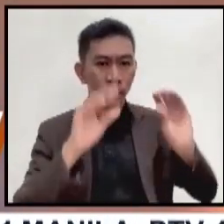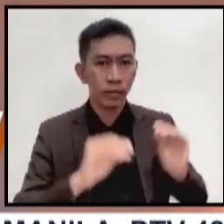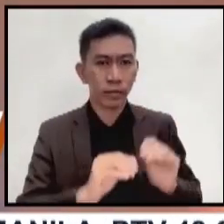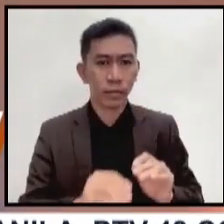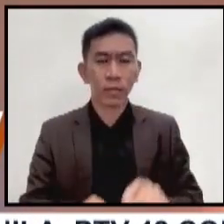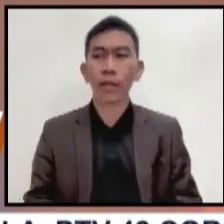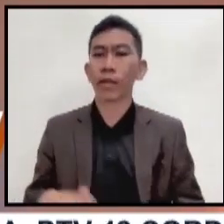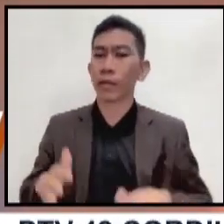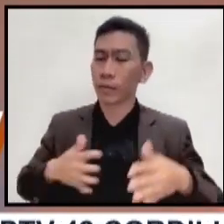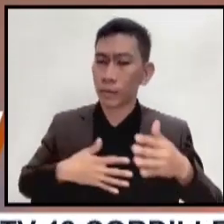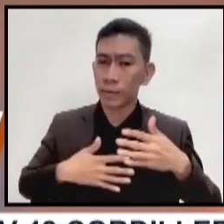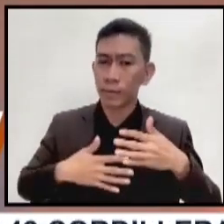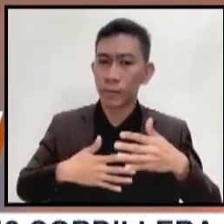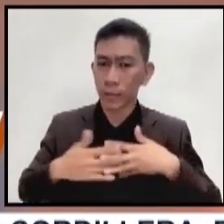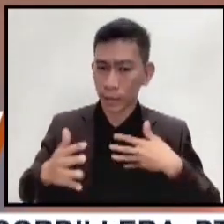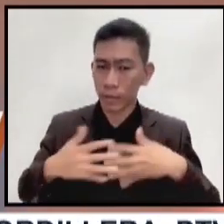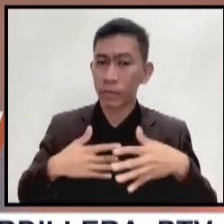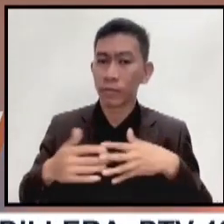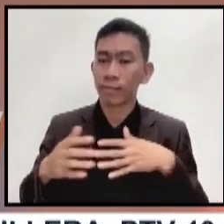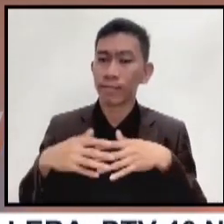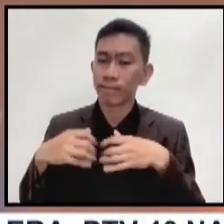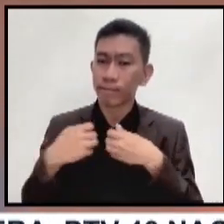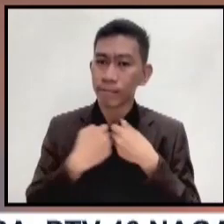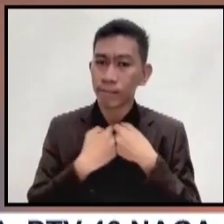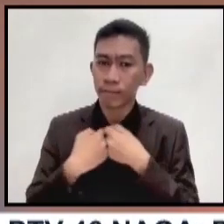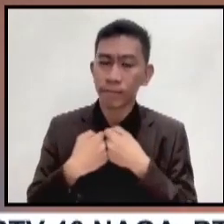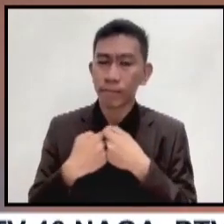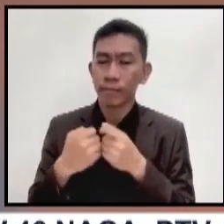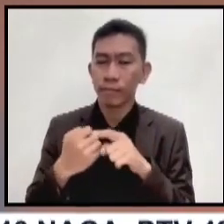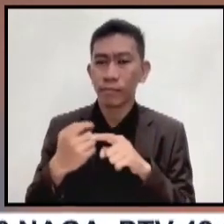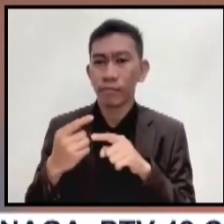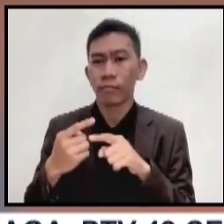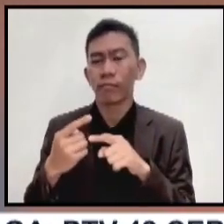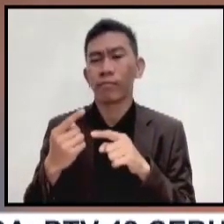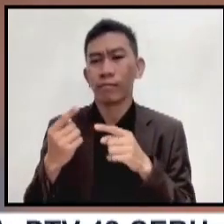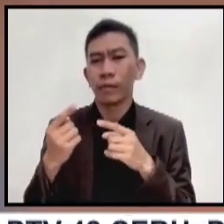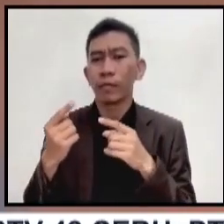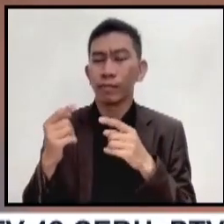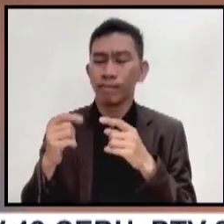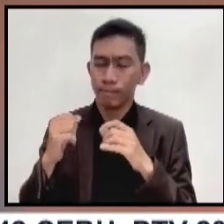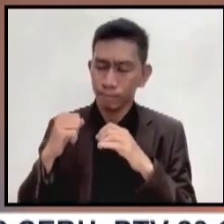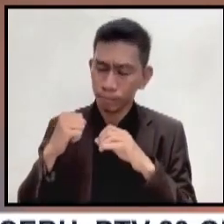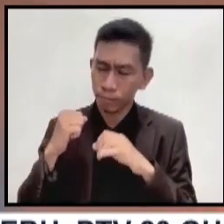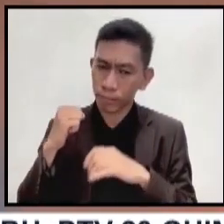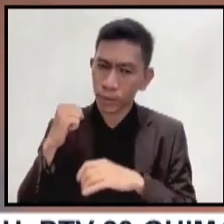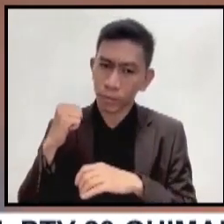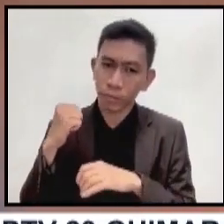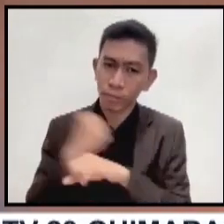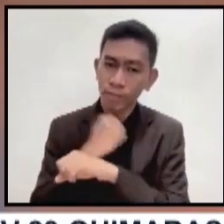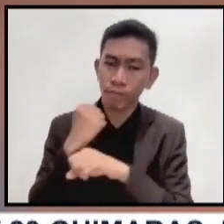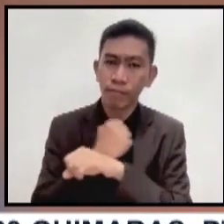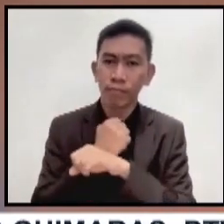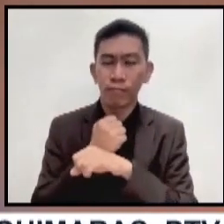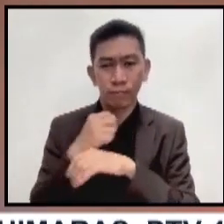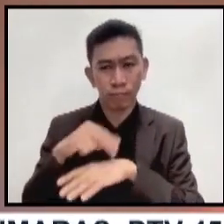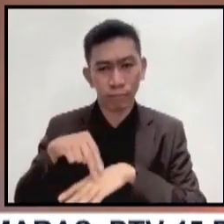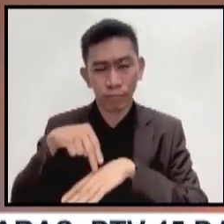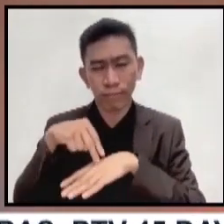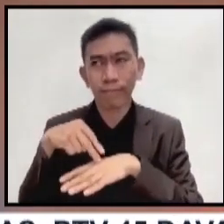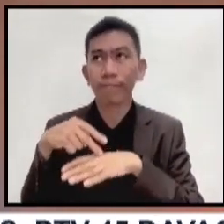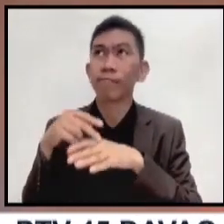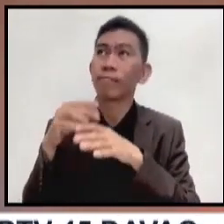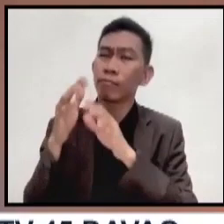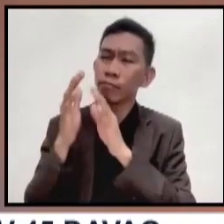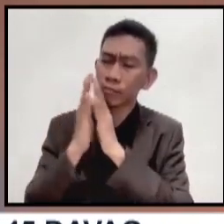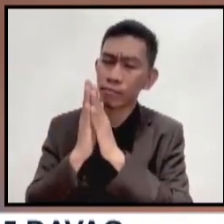po. Huwag po kayong mawala ng pag-asa. And we always need to pray to God to give us strength